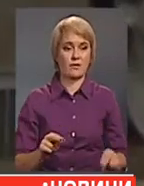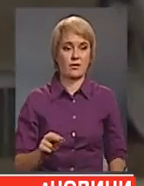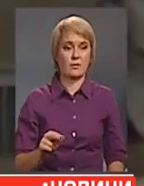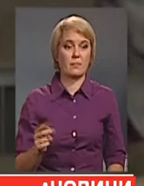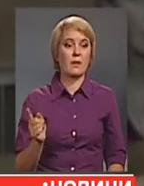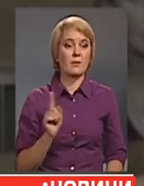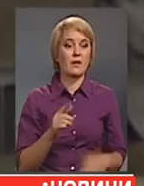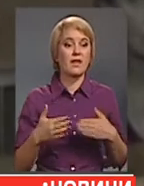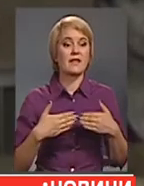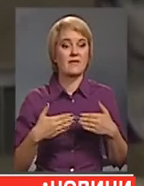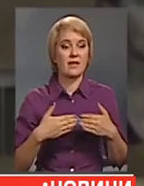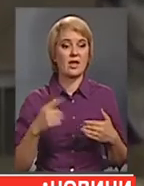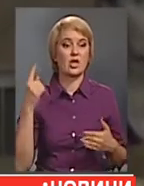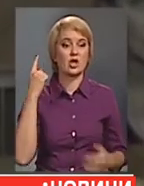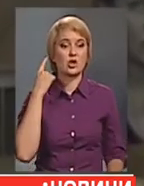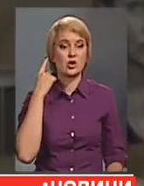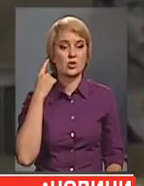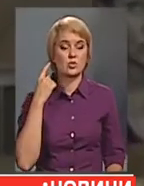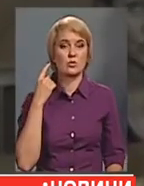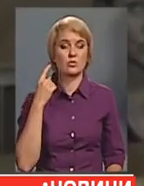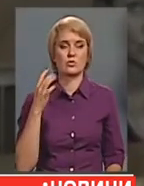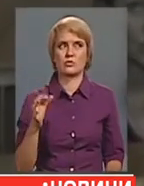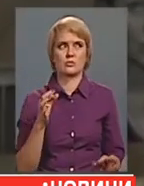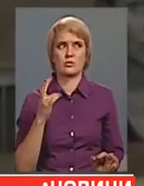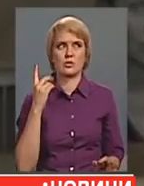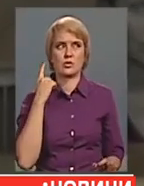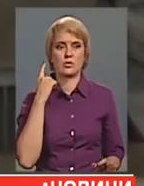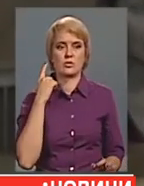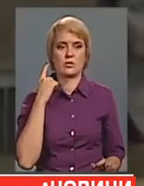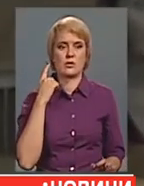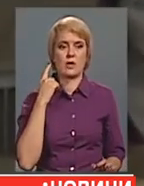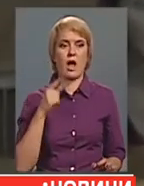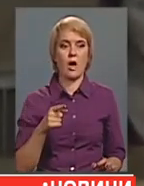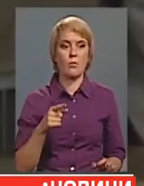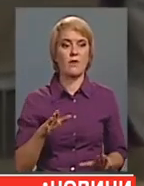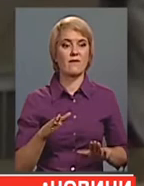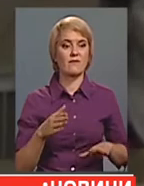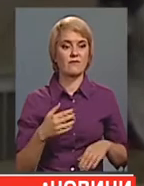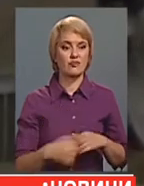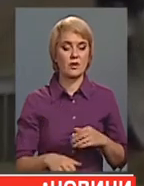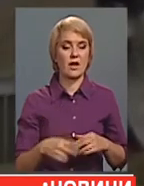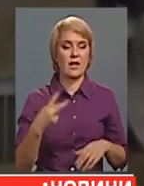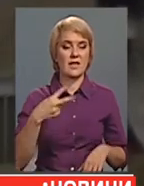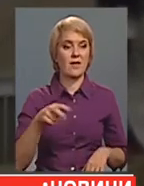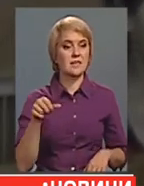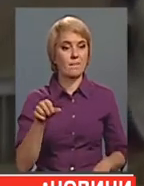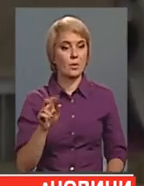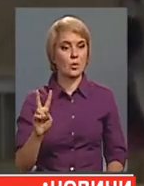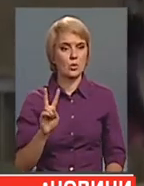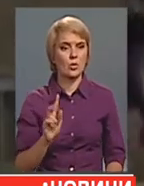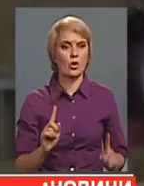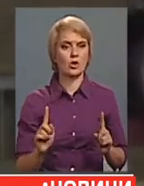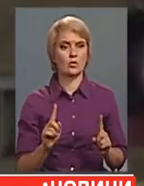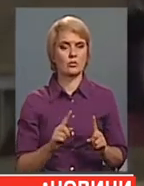Підійшла до дверей, чую, нічого не чую. А тоді вже ото у 20 минут другого щось